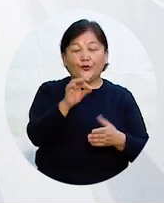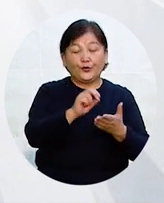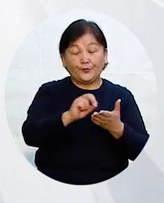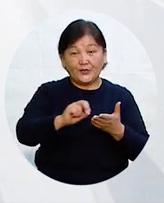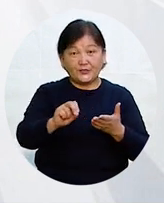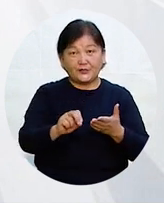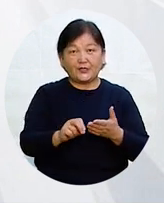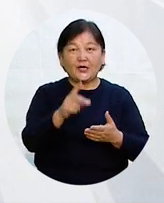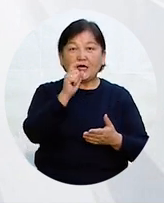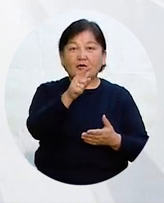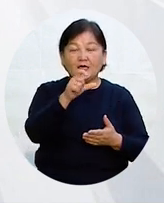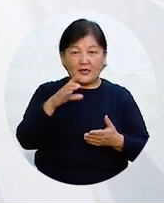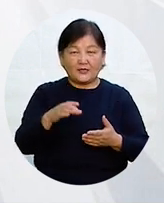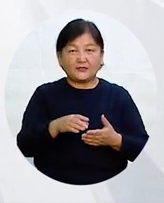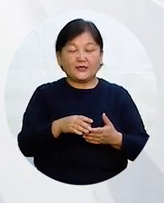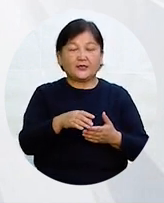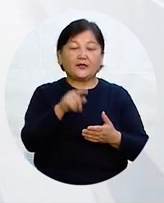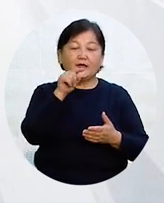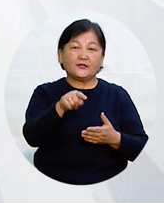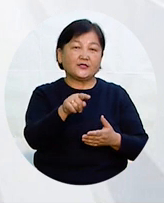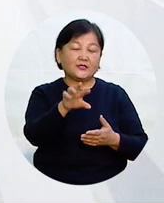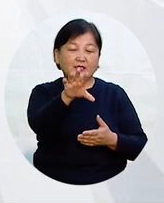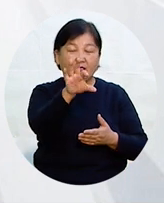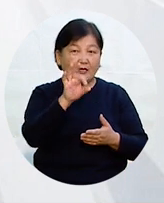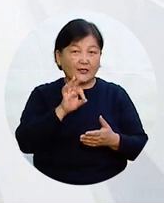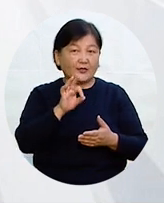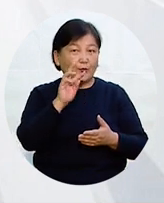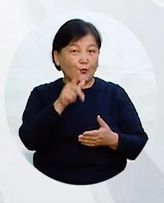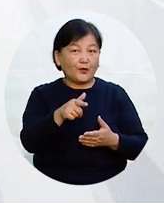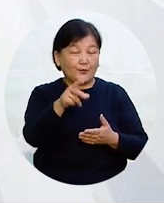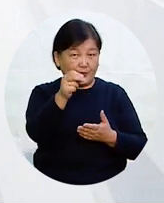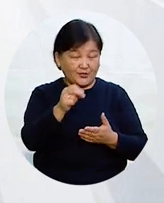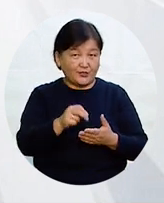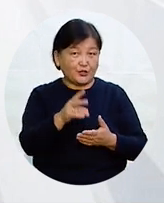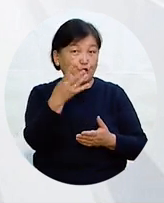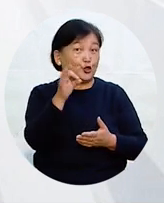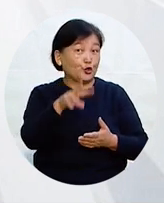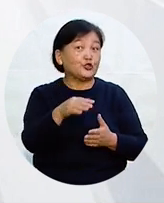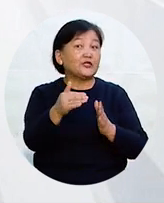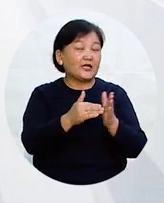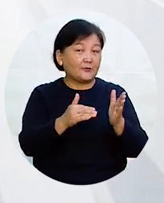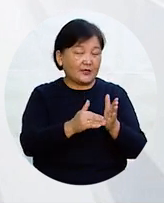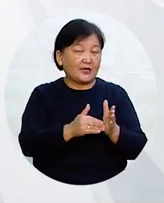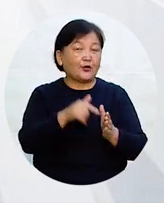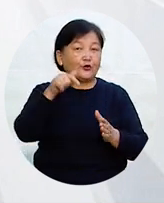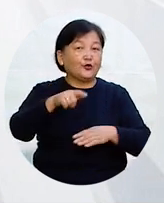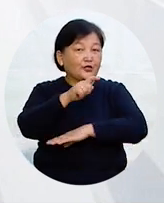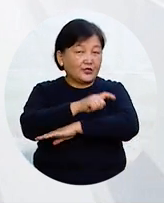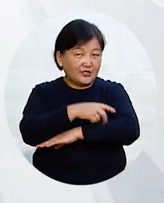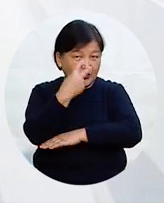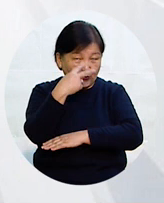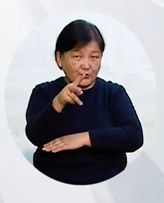хариулна. Эхээс цагаар төгсөх нөхцөлтэй үгийг олж бичээд нөхцөлийг нь тайлбарлаарай. За өнөөдрийн хичээлээр